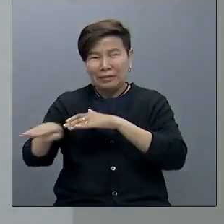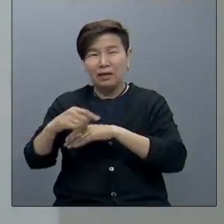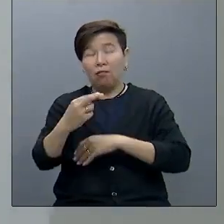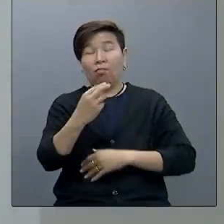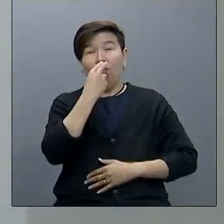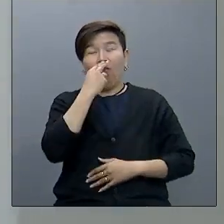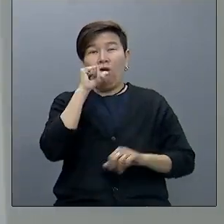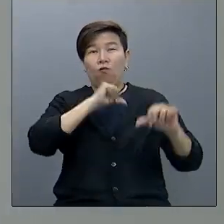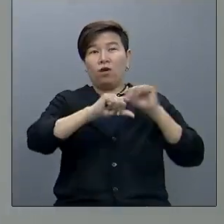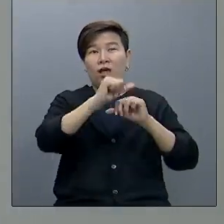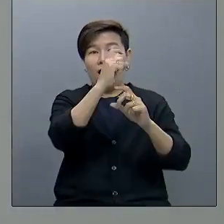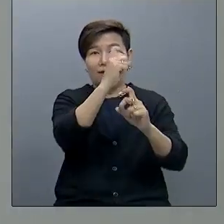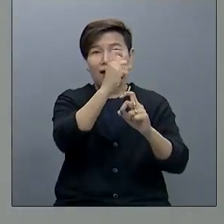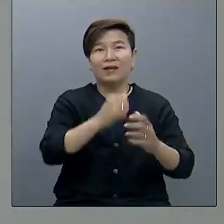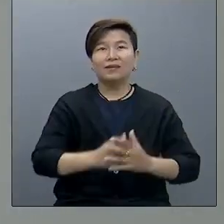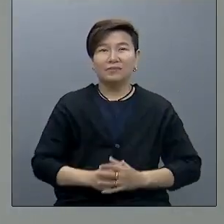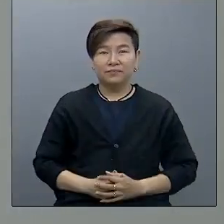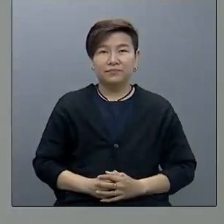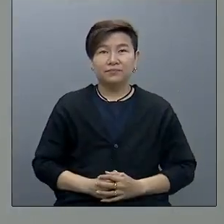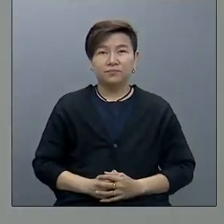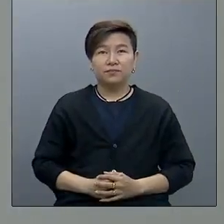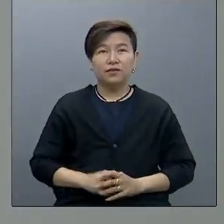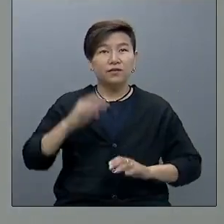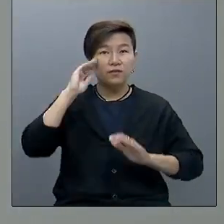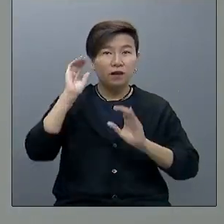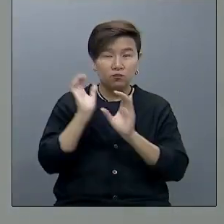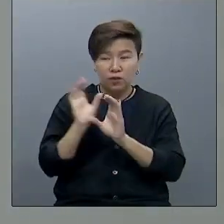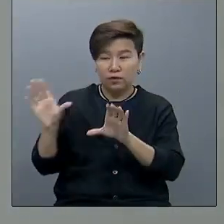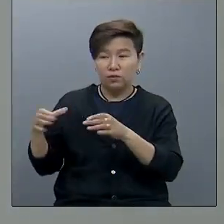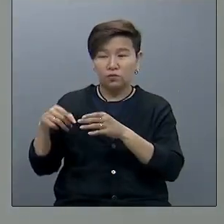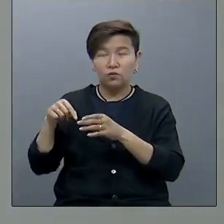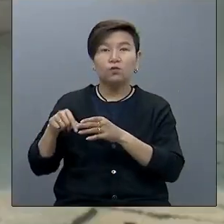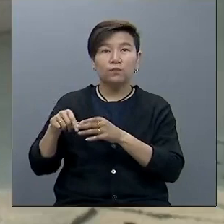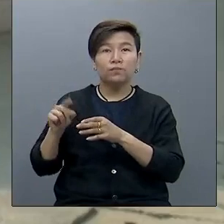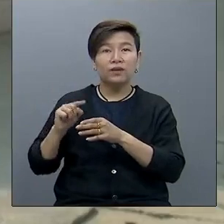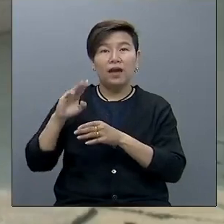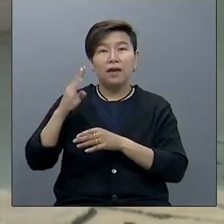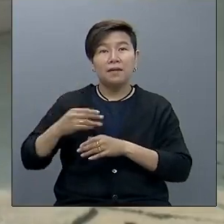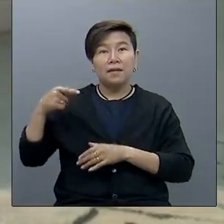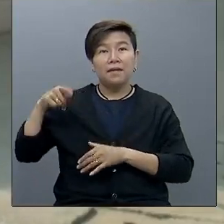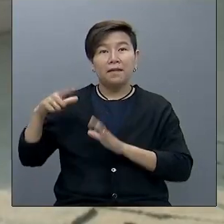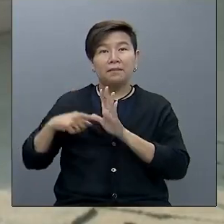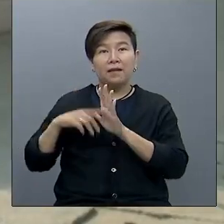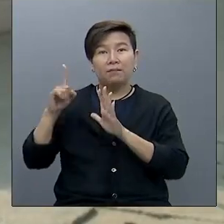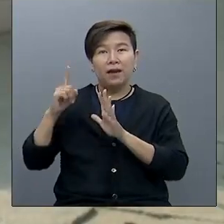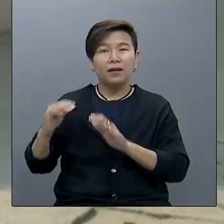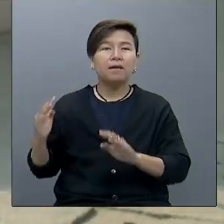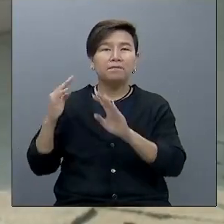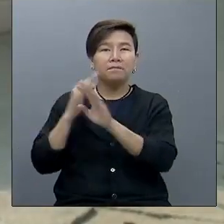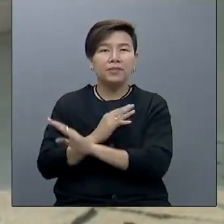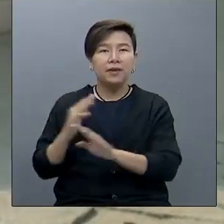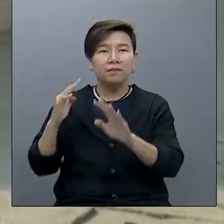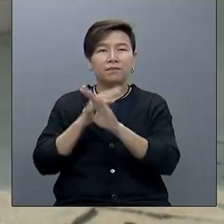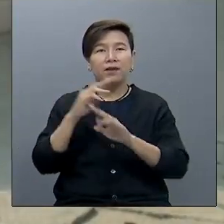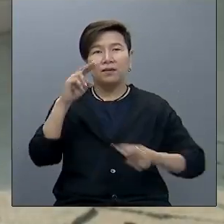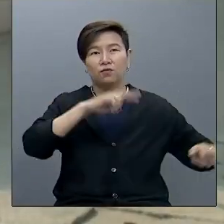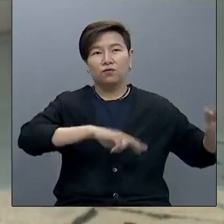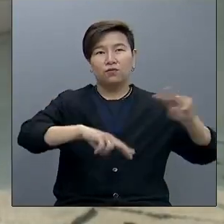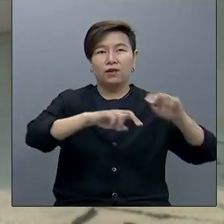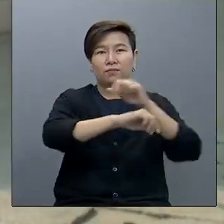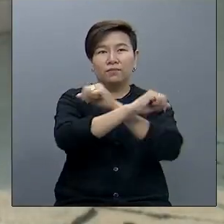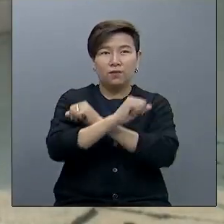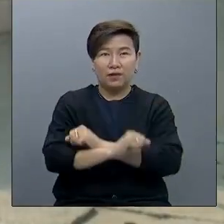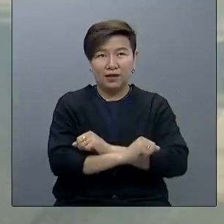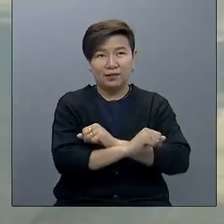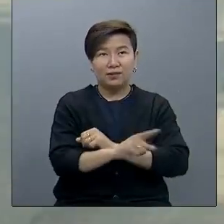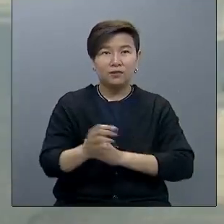มีนะคะส่วนเจ้าหน้าที่ตำรวจจากสถานีตำรวจนครบาลบางพลัดก็ยังคงสลับสับเปลี่ยนมาดูแลความปลอดภัยและช่วยอำนวย